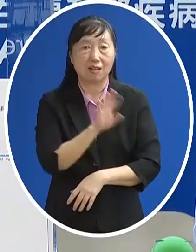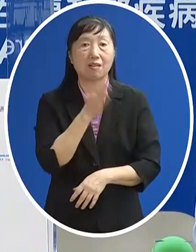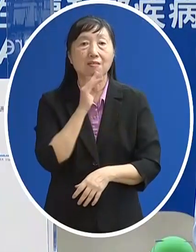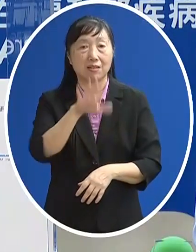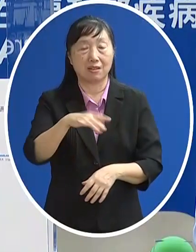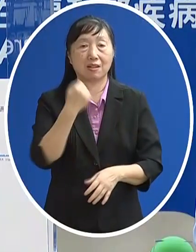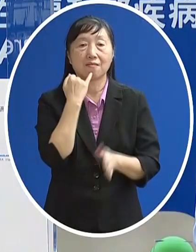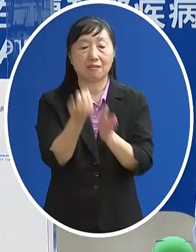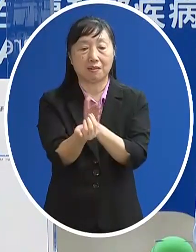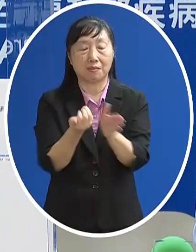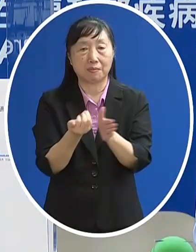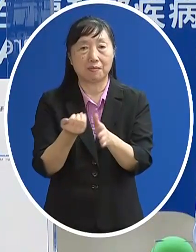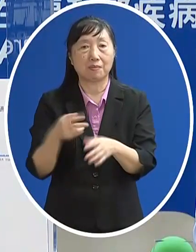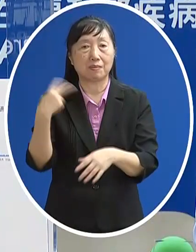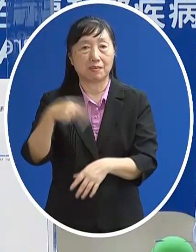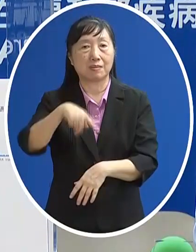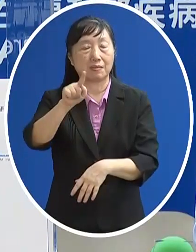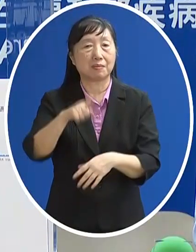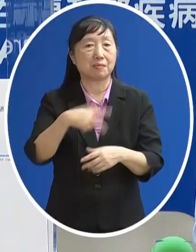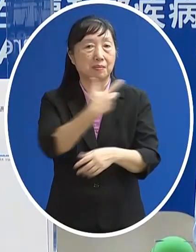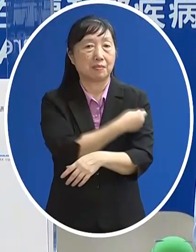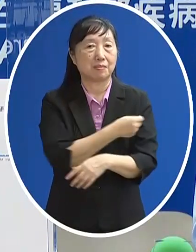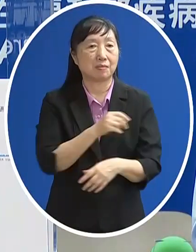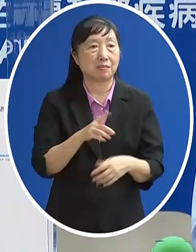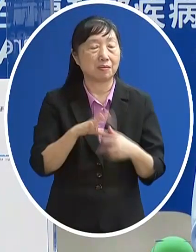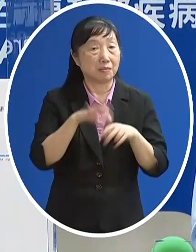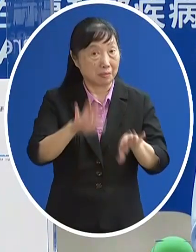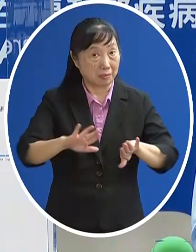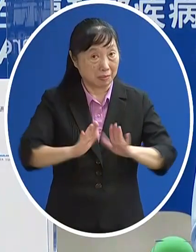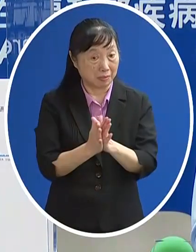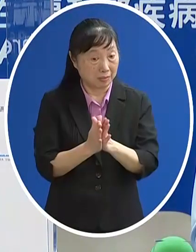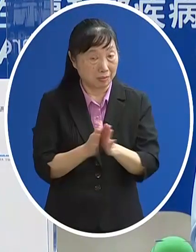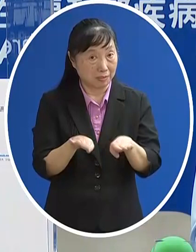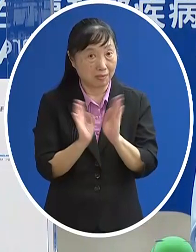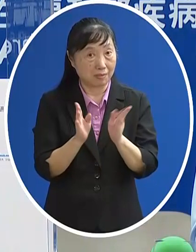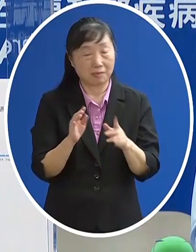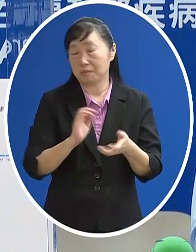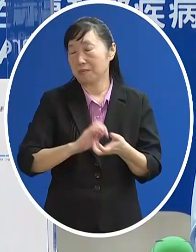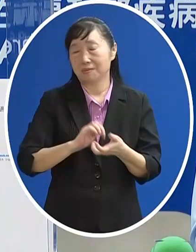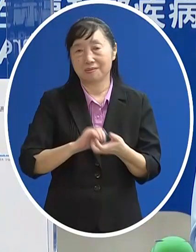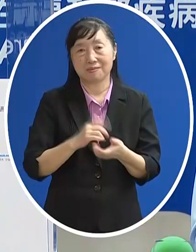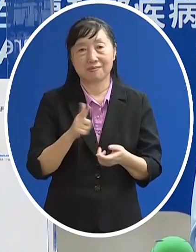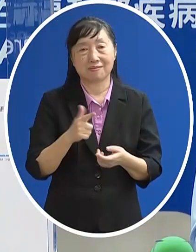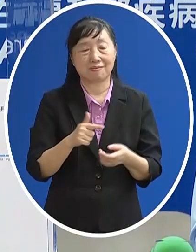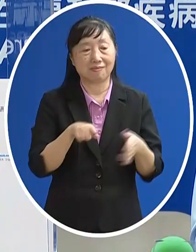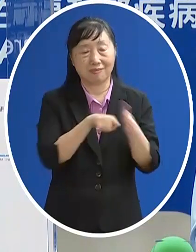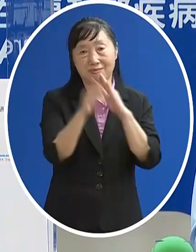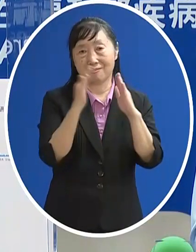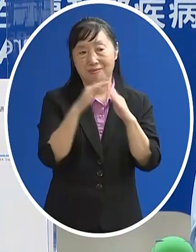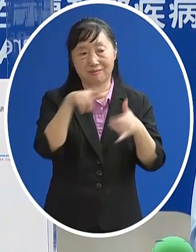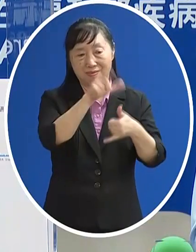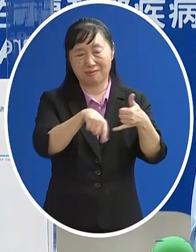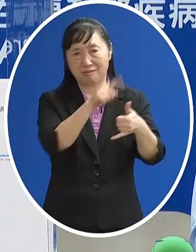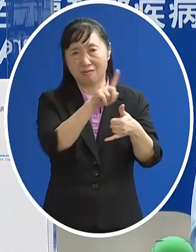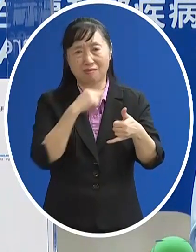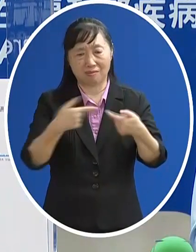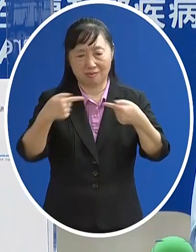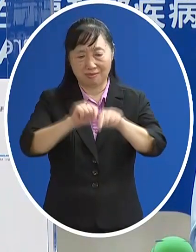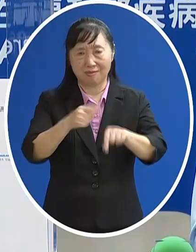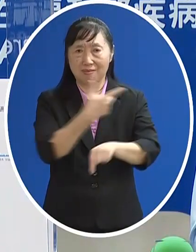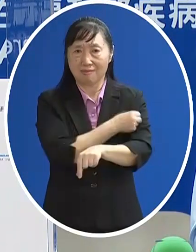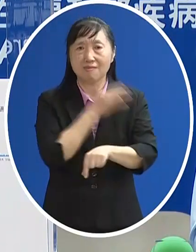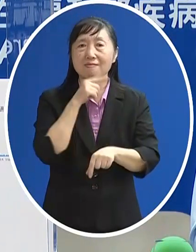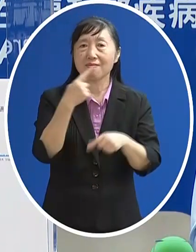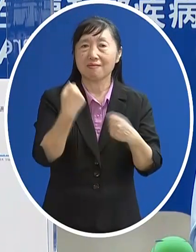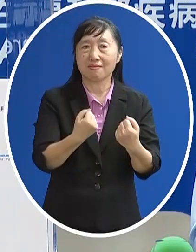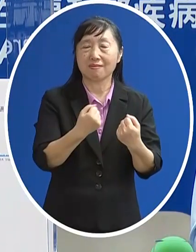第一个当然好，那个不是说即日起实施或什么，是专家觉得这样是一个混搭在国